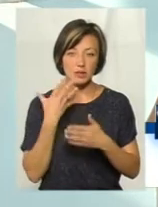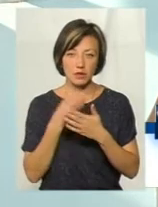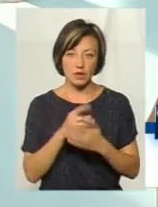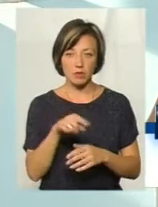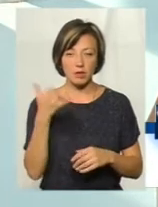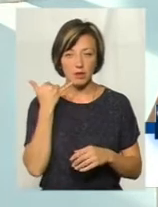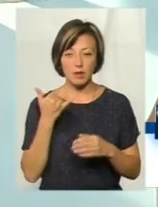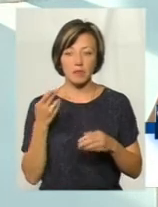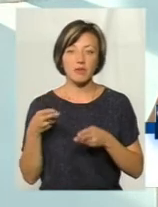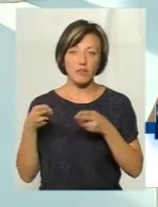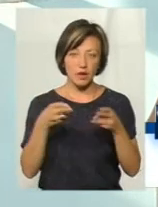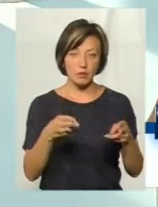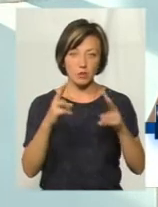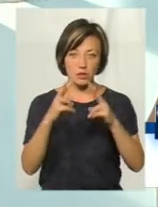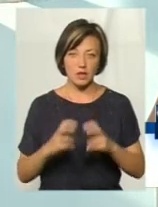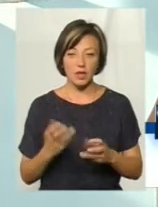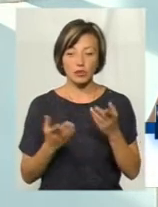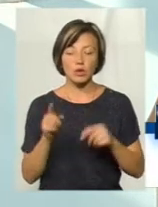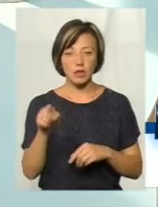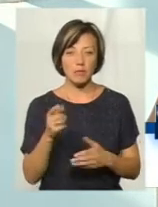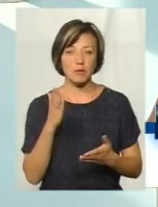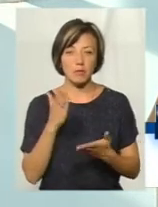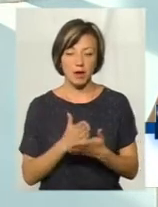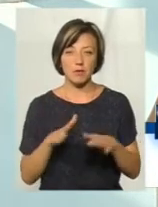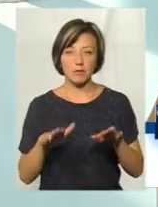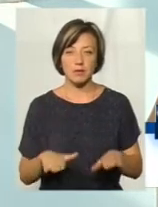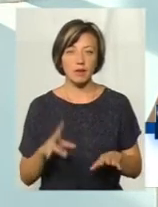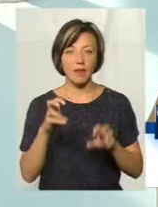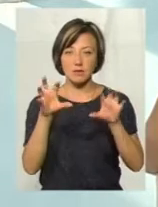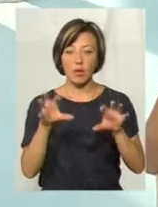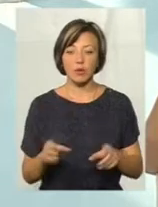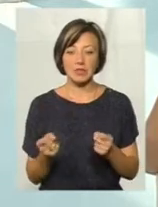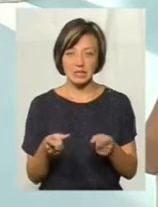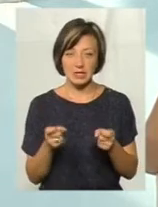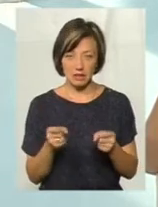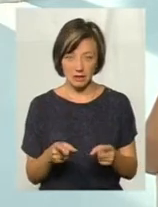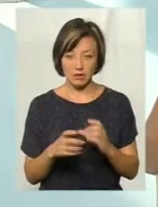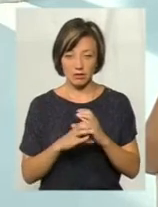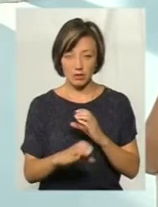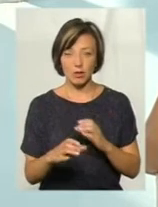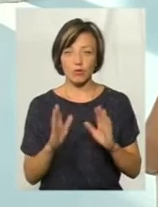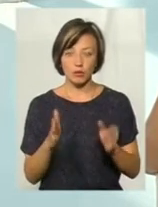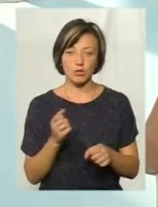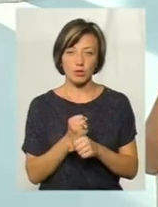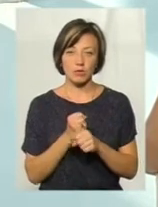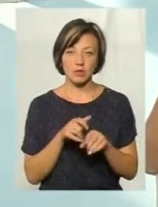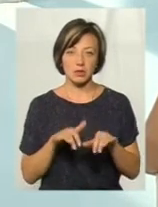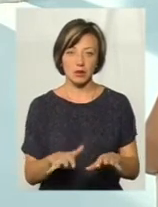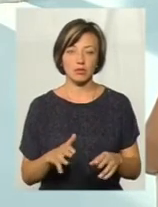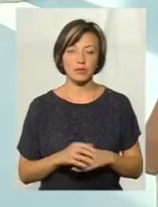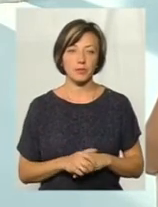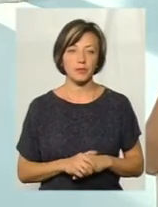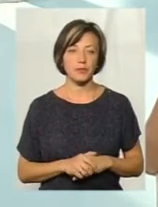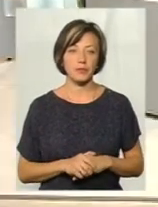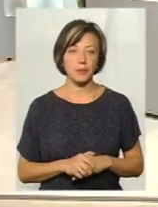і ми виїдемо і розглянемо. Якщо там є, має місце несанкціонований скид, то відповідно будуть прийматися заходи реагування.